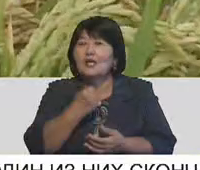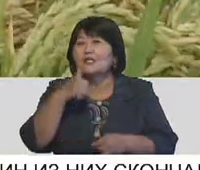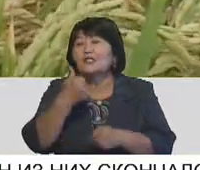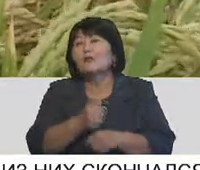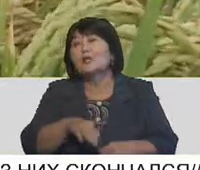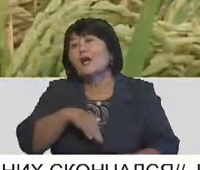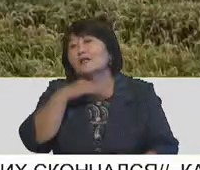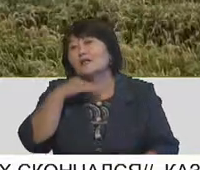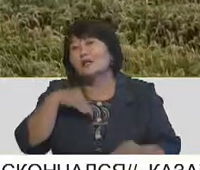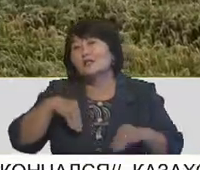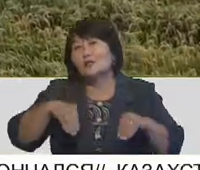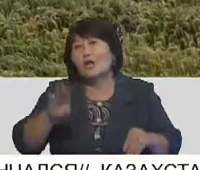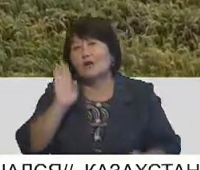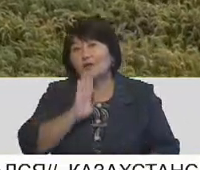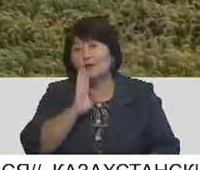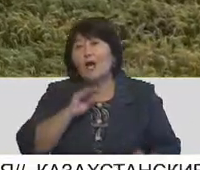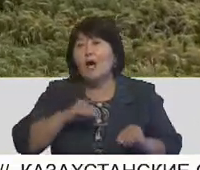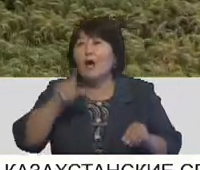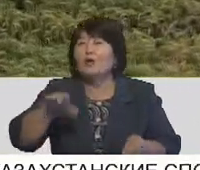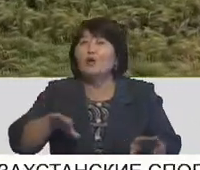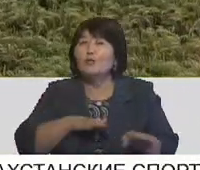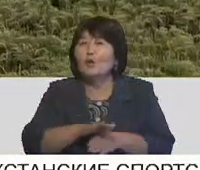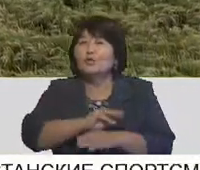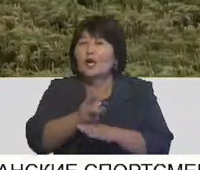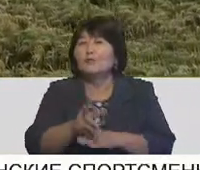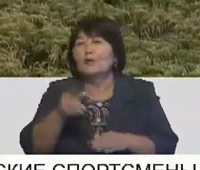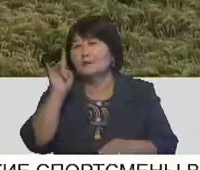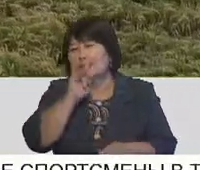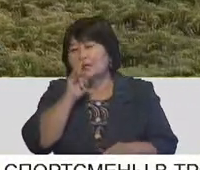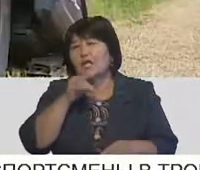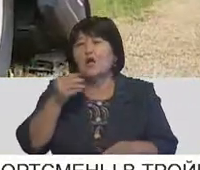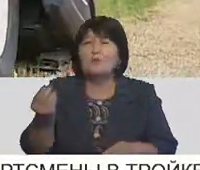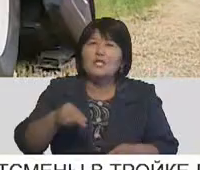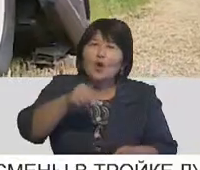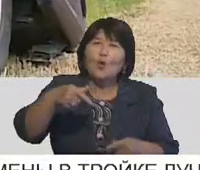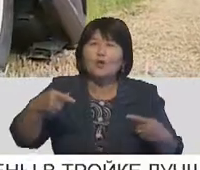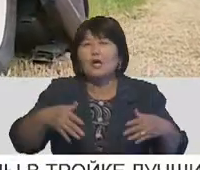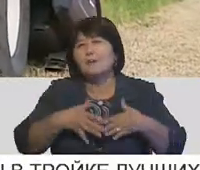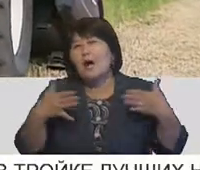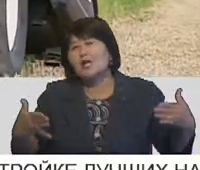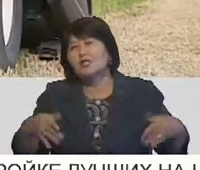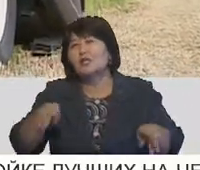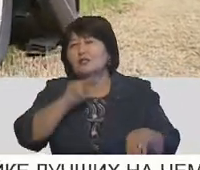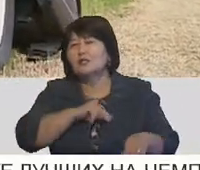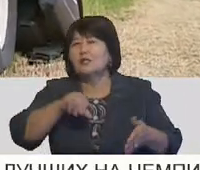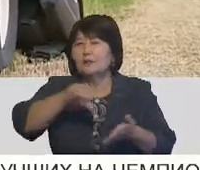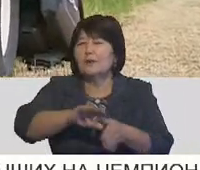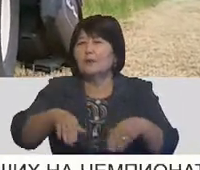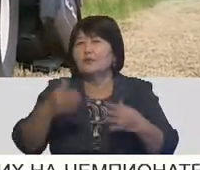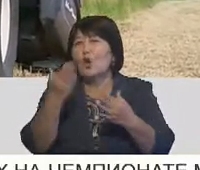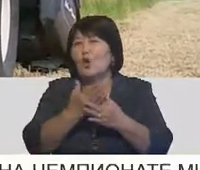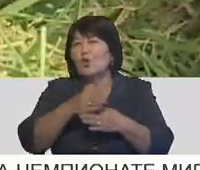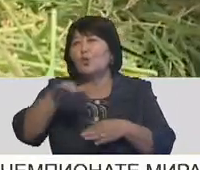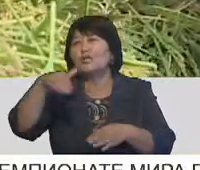было достаточно поливной воды аграрии полностью были обеспечены ГСМ минеральными удобрениями большим подспорьем стало предоставление льготных